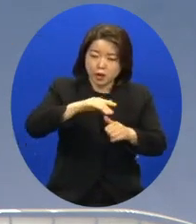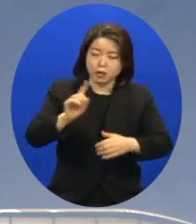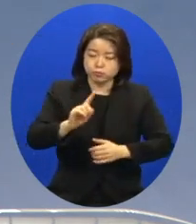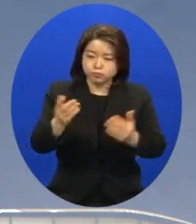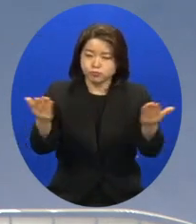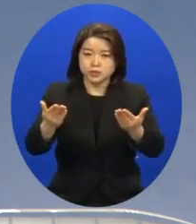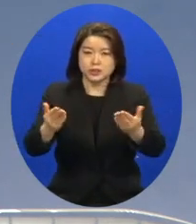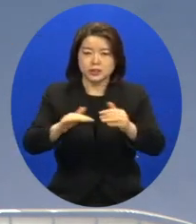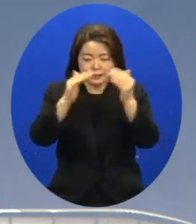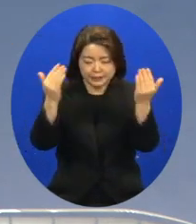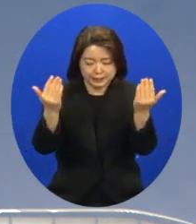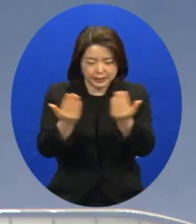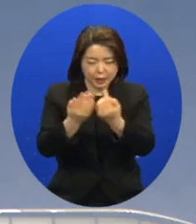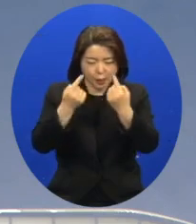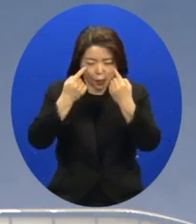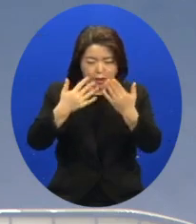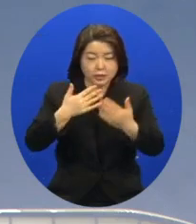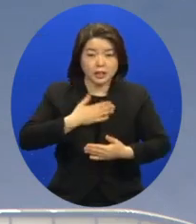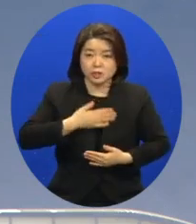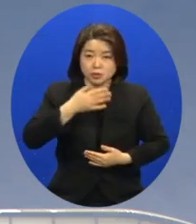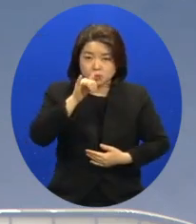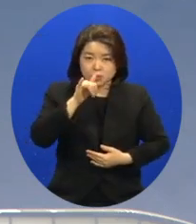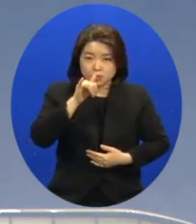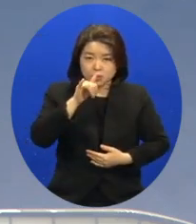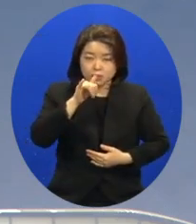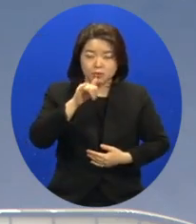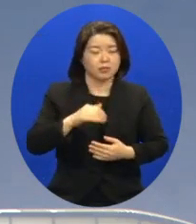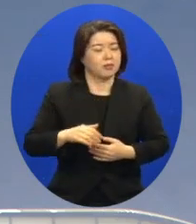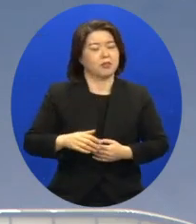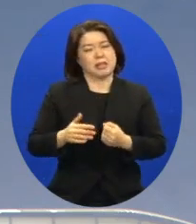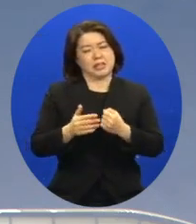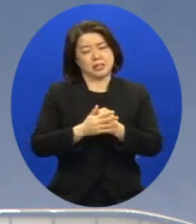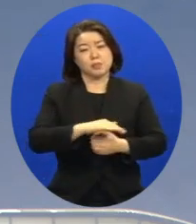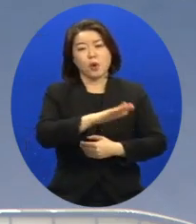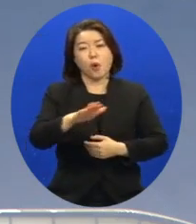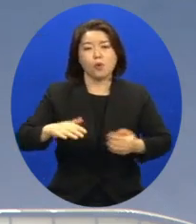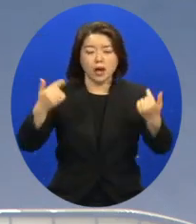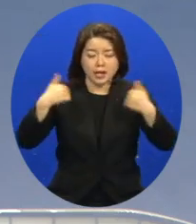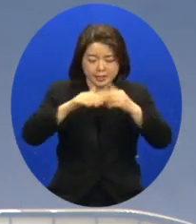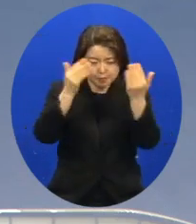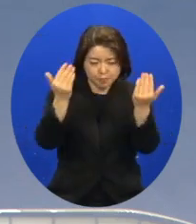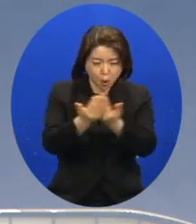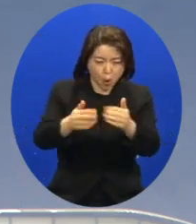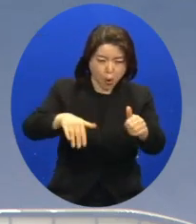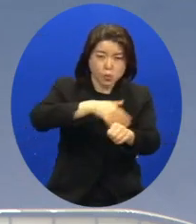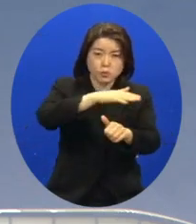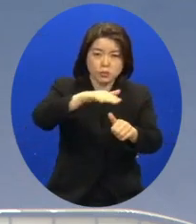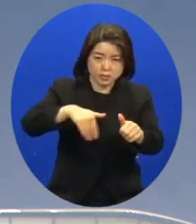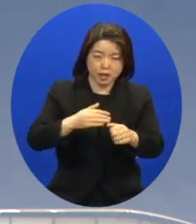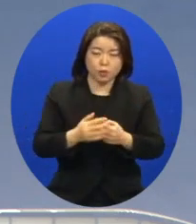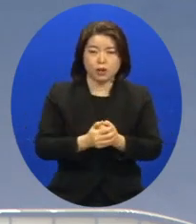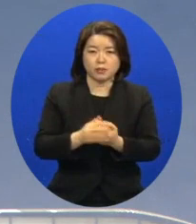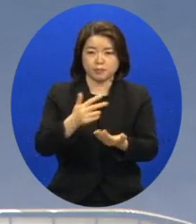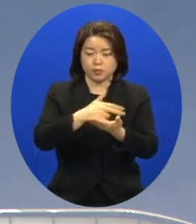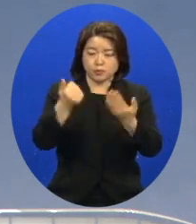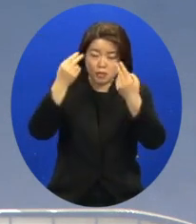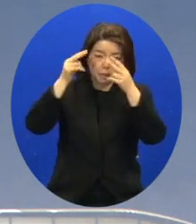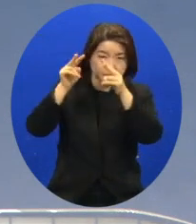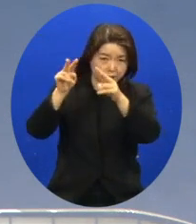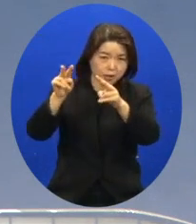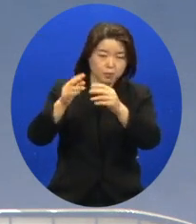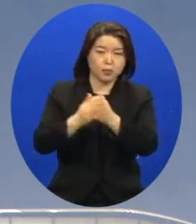있는지를 어떻게 우리가 다 정확하게 알 수 있어요? 그래서 우리는 항상 모든 상황에서 주님을